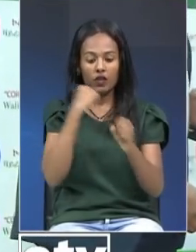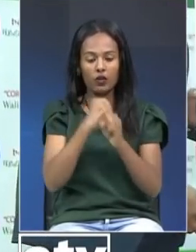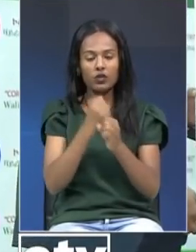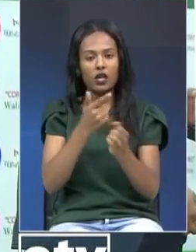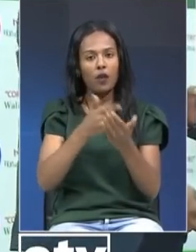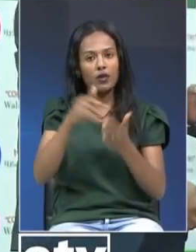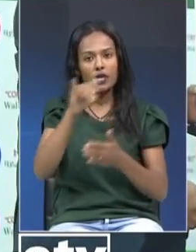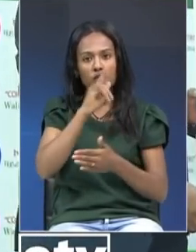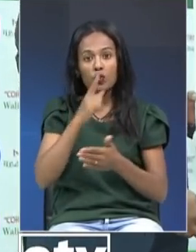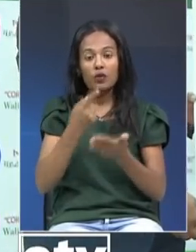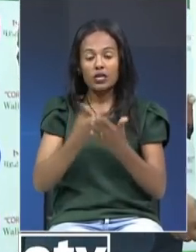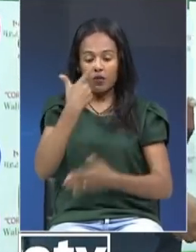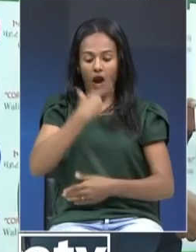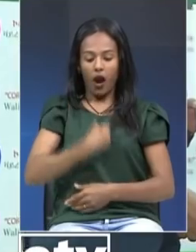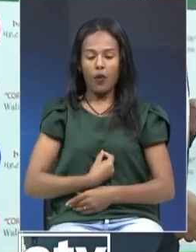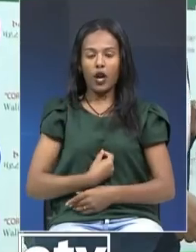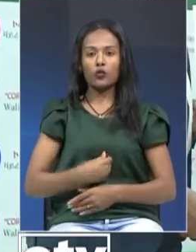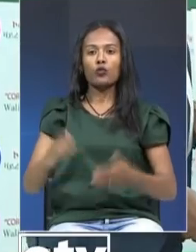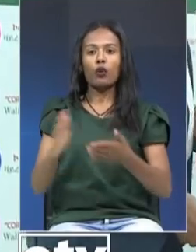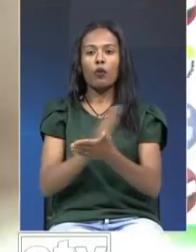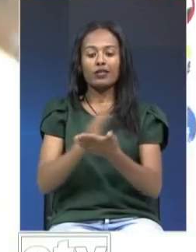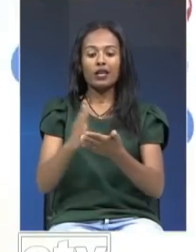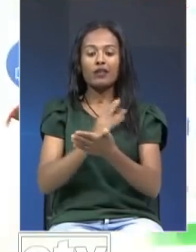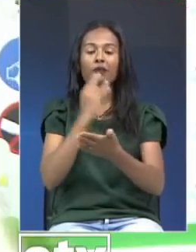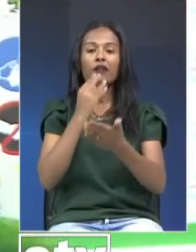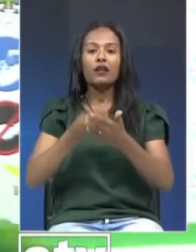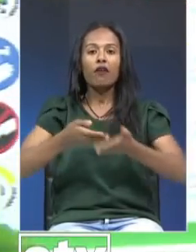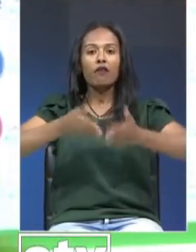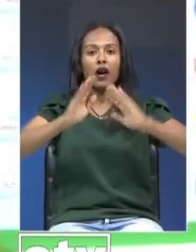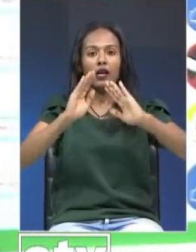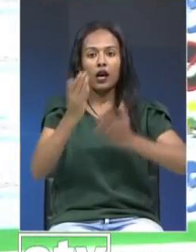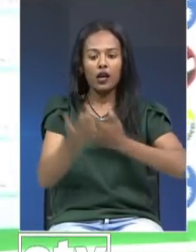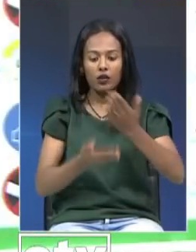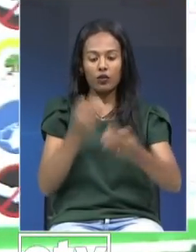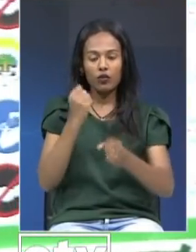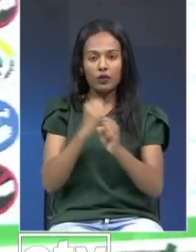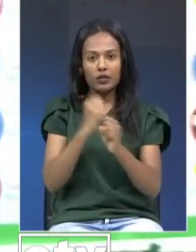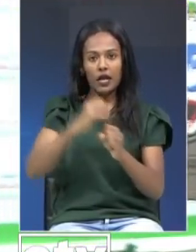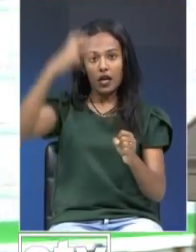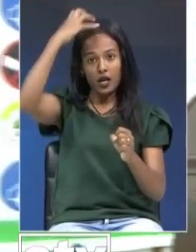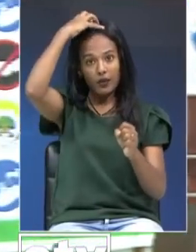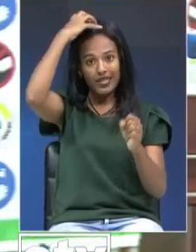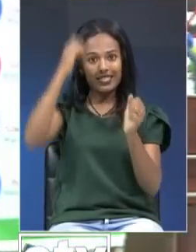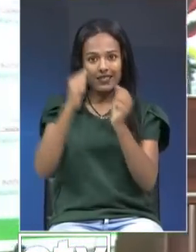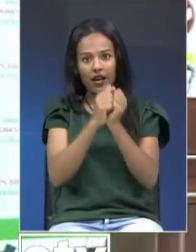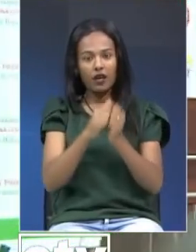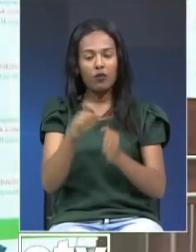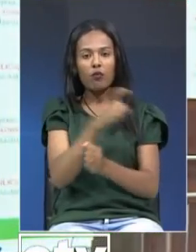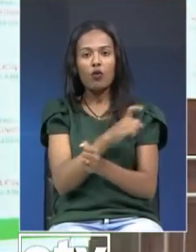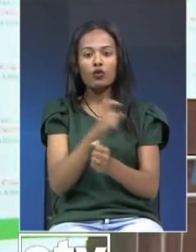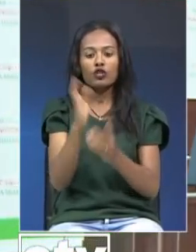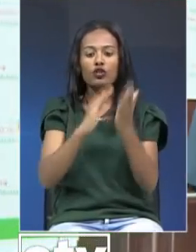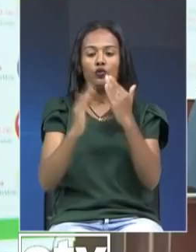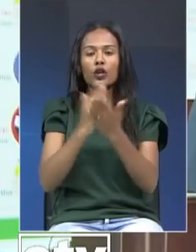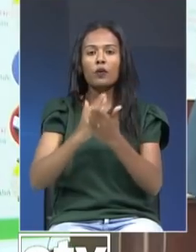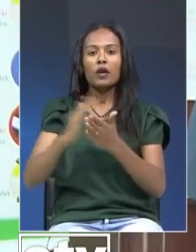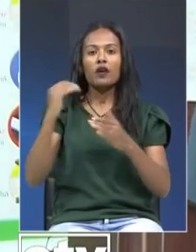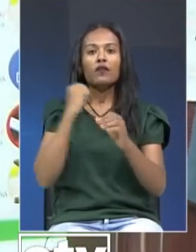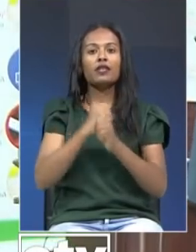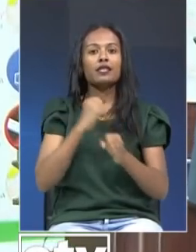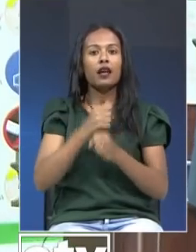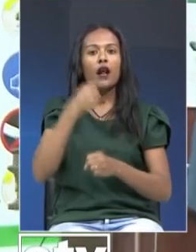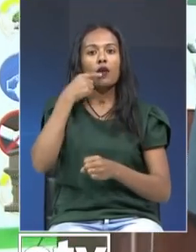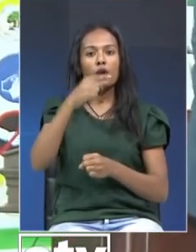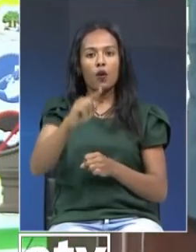እንዲሁም እዚህም አባላቱን በማሳተፍ የመልካም ፈቃድ አገልግሎት ለማከናወን ከመንግስት ጋር በመሆን ችግሩን ለመቅረፍ ይሰራል ነው